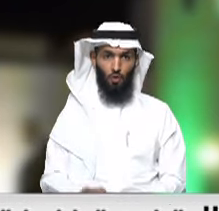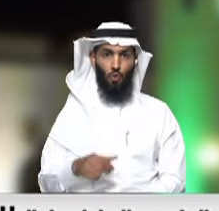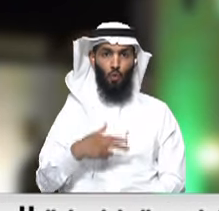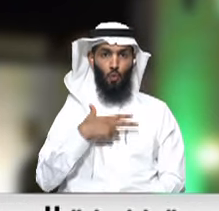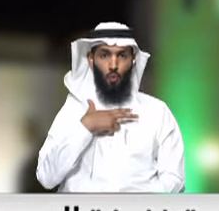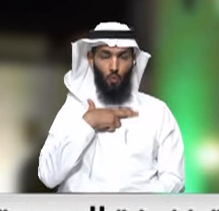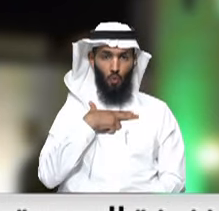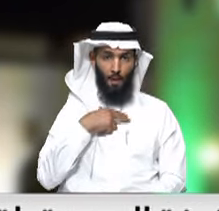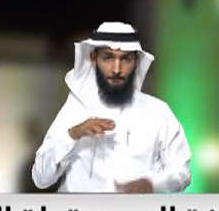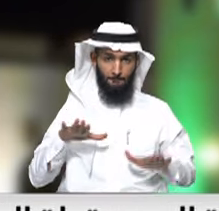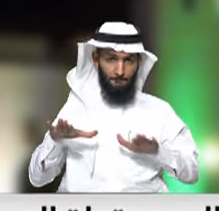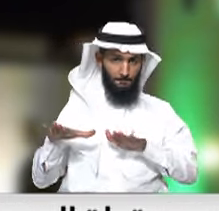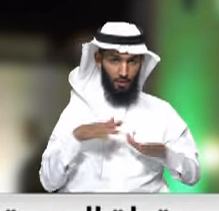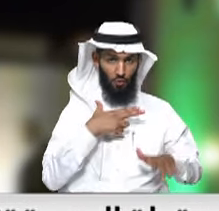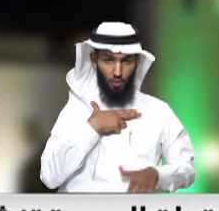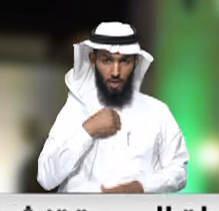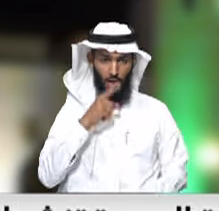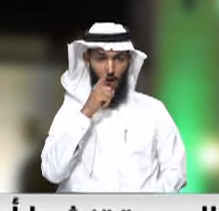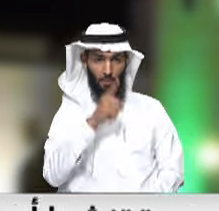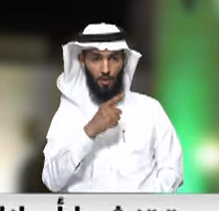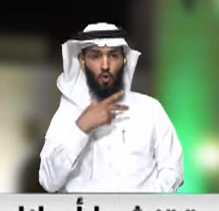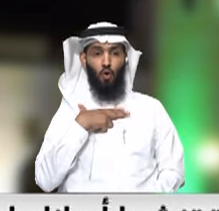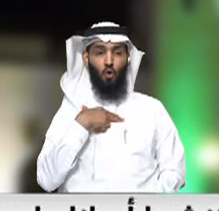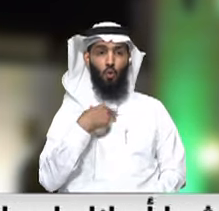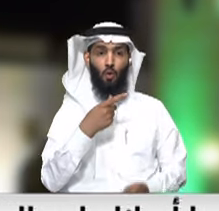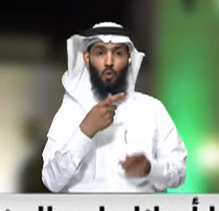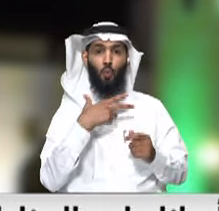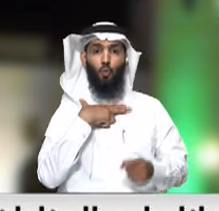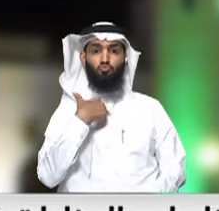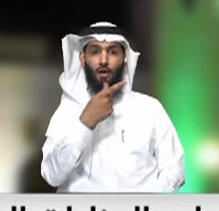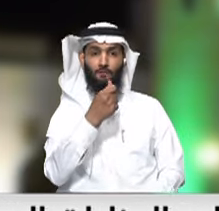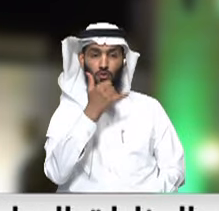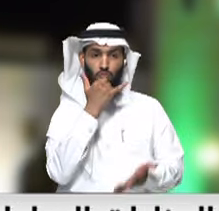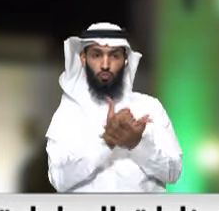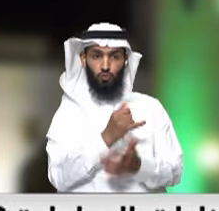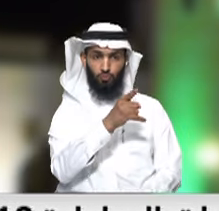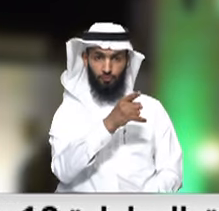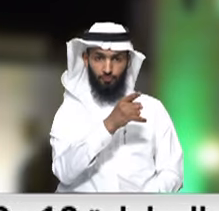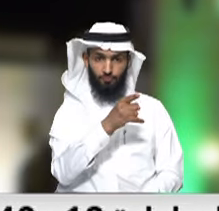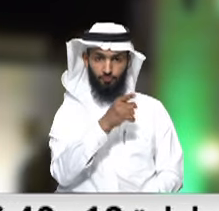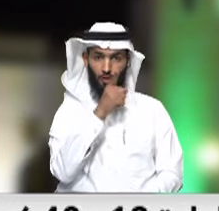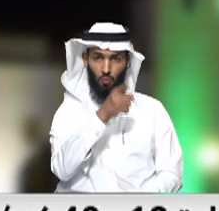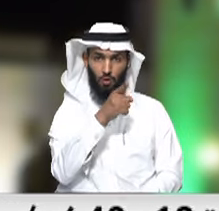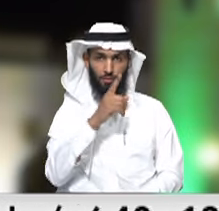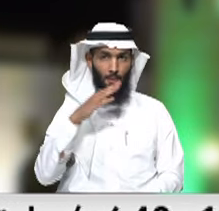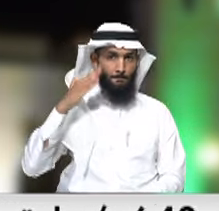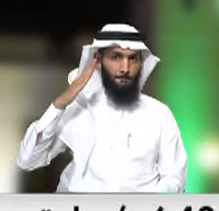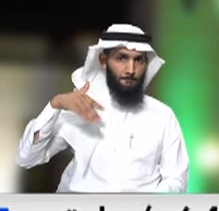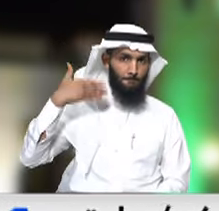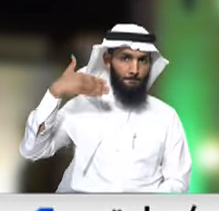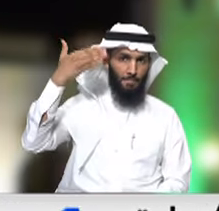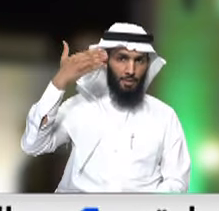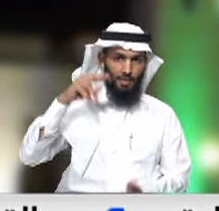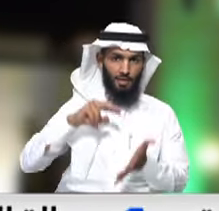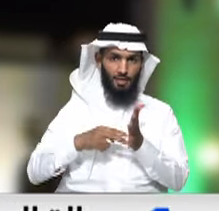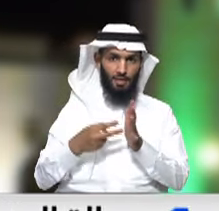بهذا الشأن وزارة المالية بما يلي: 1- تقديم تصوراتها حول الإصلاحات المالية